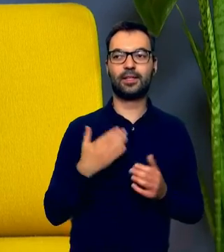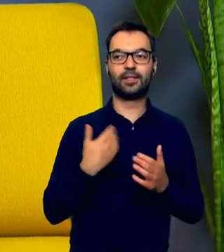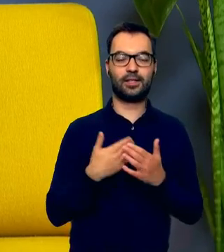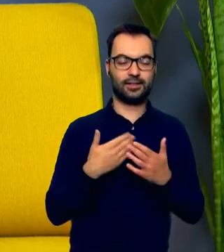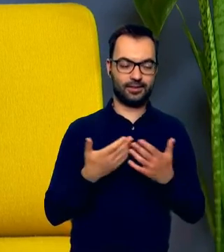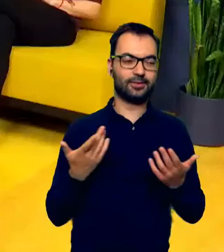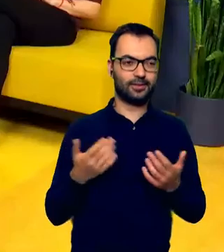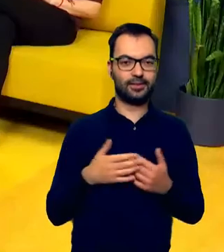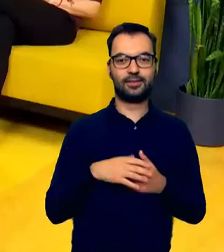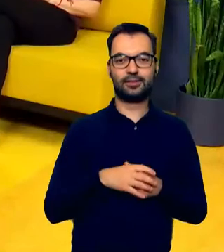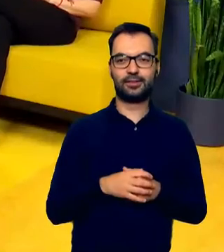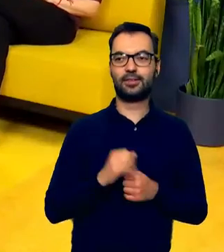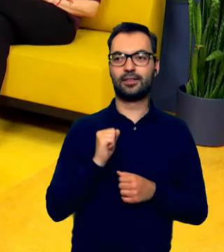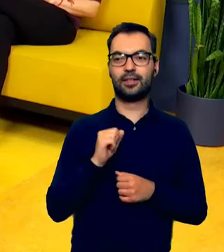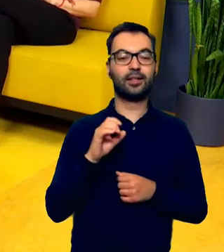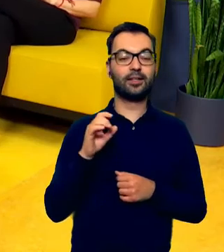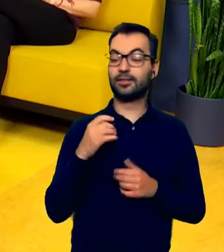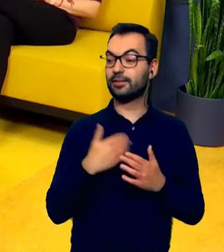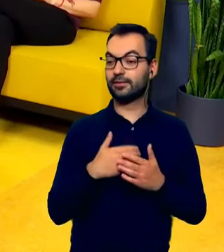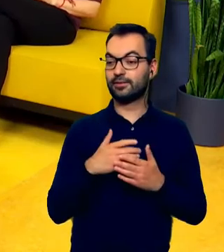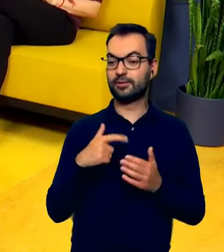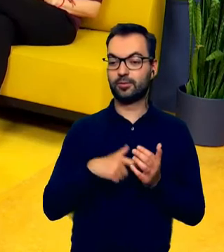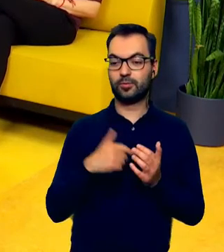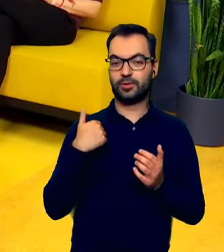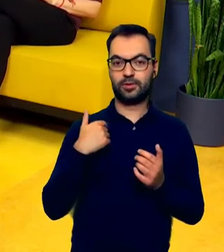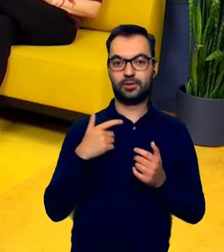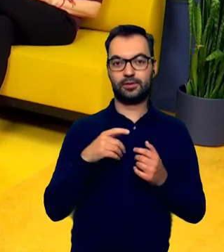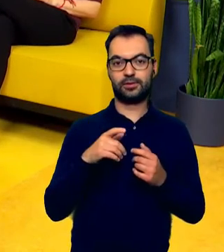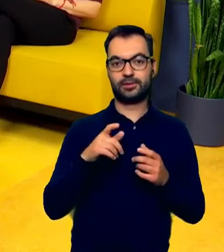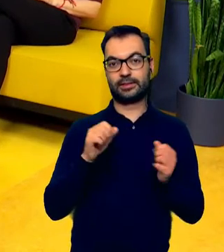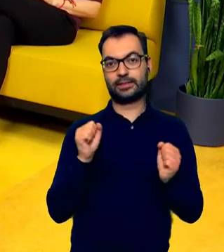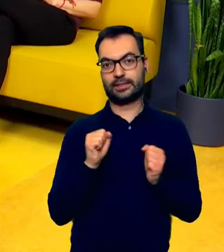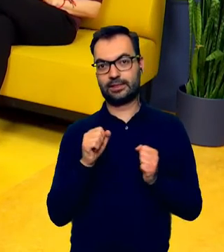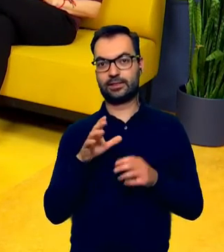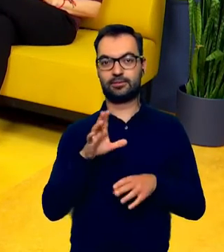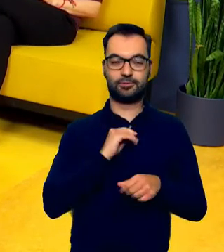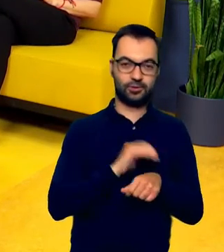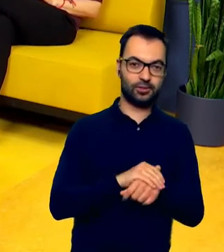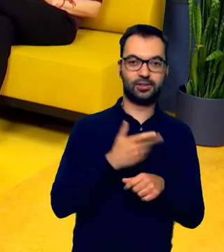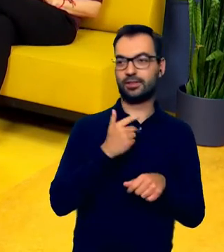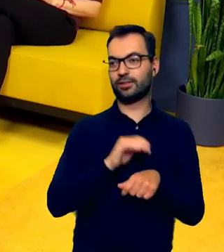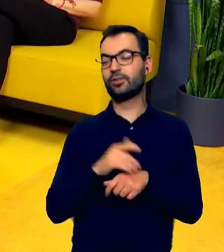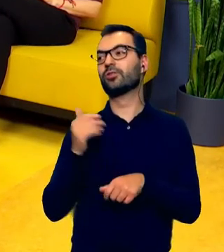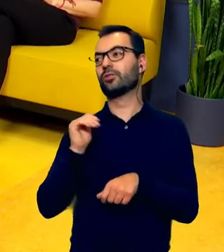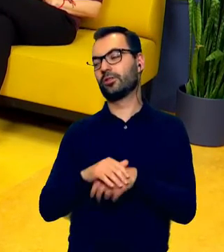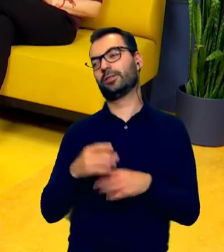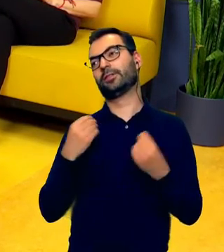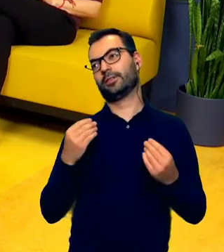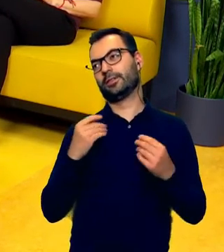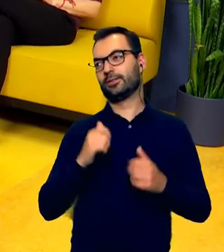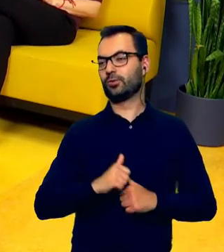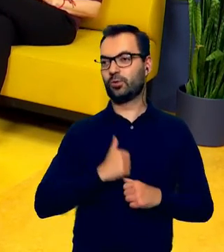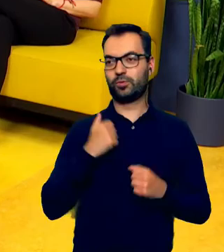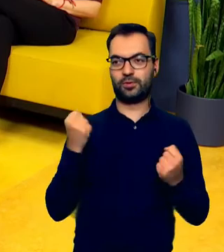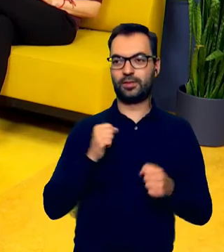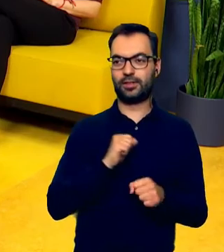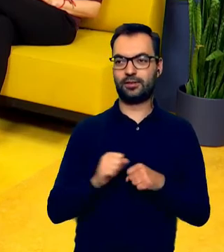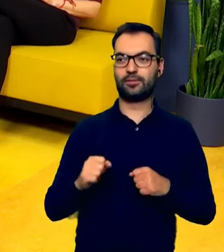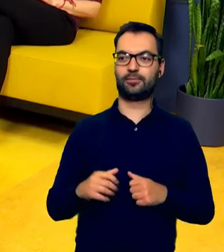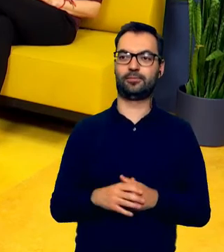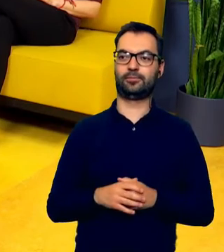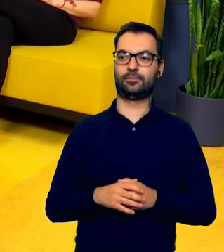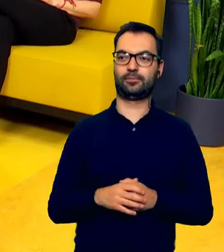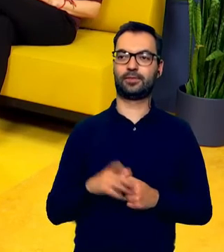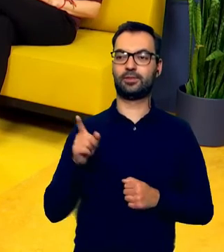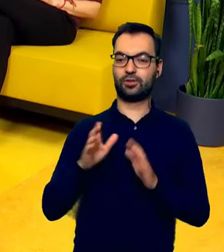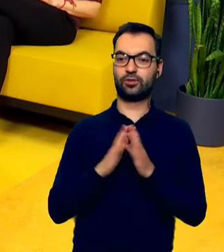ten table. Agatę, tak, tak. I, mhm. I to było taki strach, czy ona przyjmie. Czy się zgodzi, zgodziła się i jesteśmy zaszczycone i dumne. Agata,